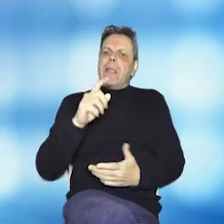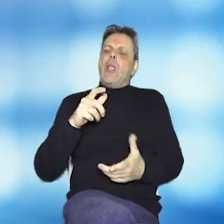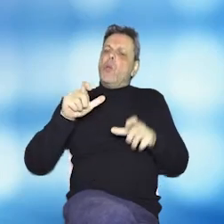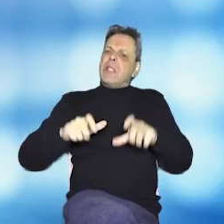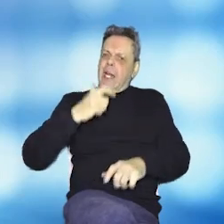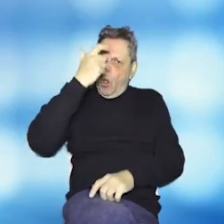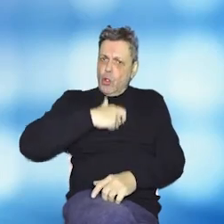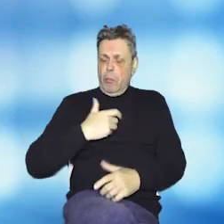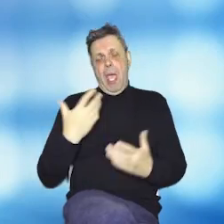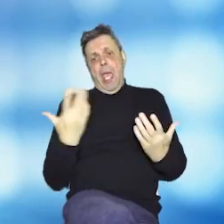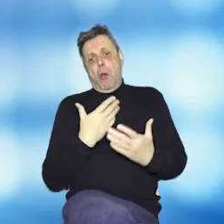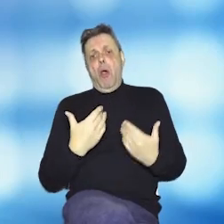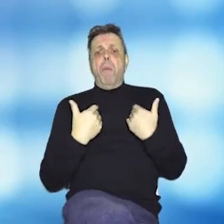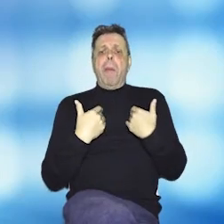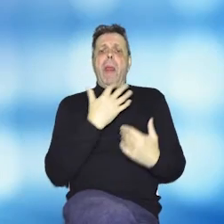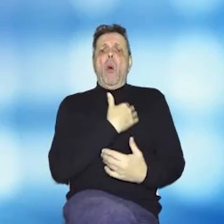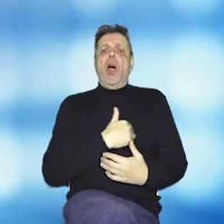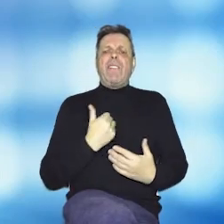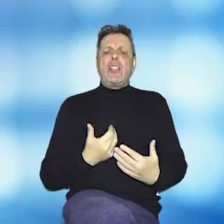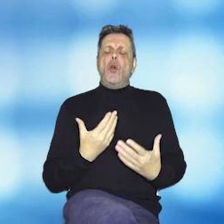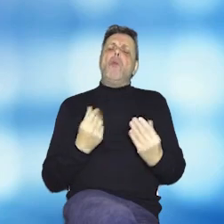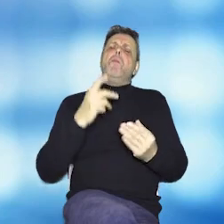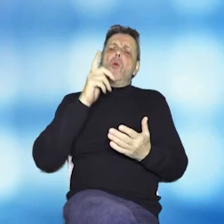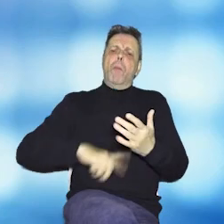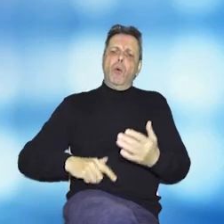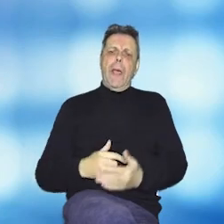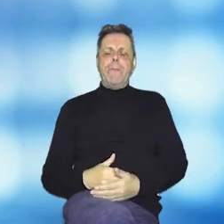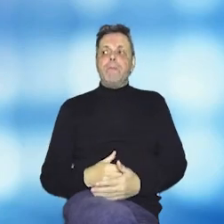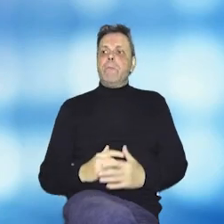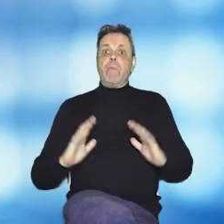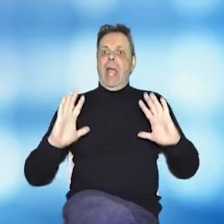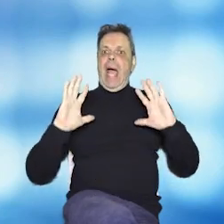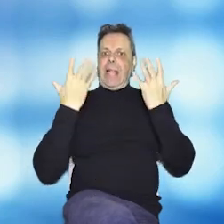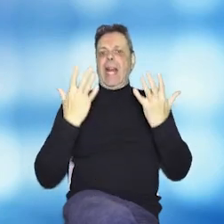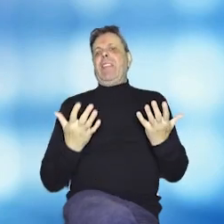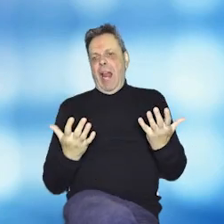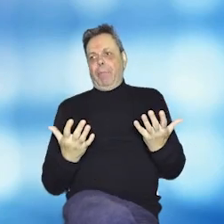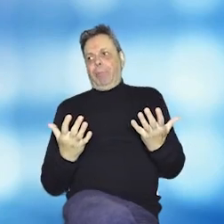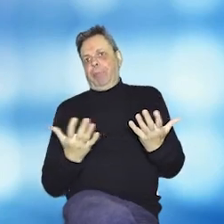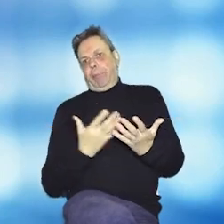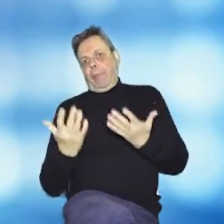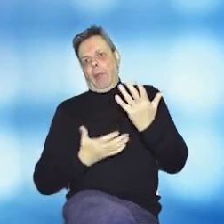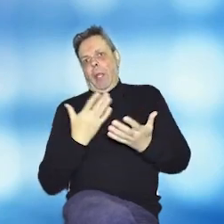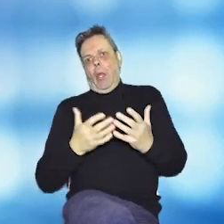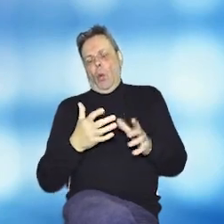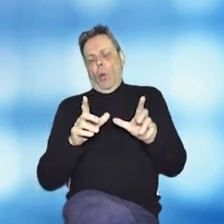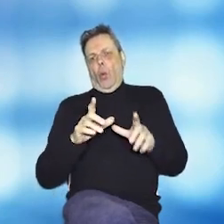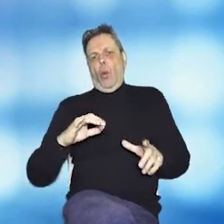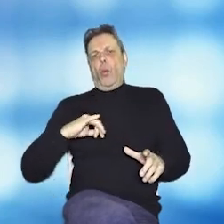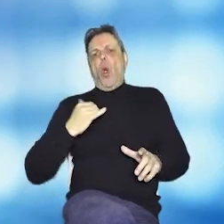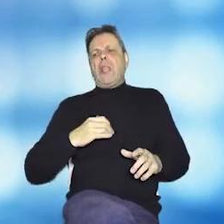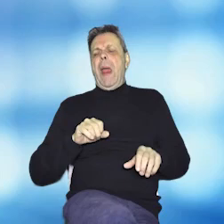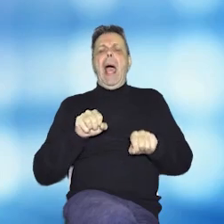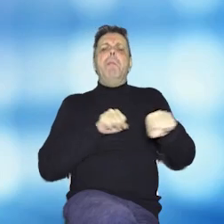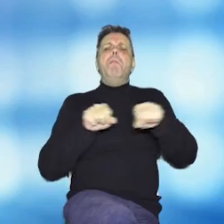starije osobe, koje zapravo po meni u Hrvatskoj su vrlo često atraktivne, ako smijem tako reći, u doba